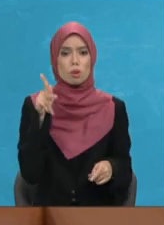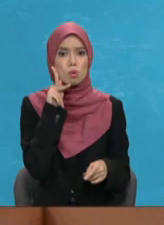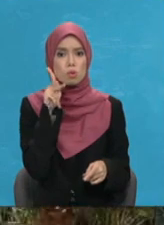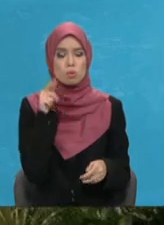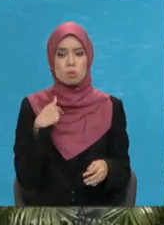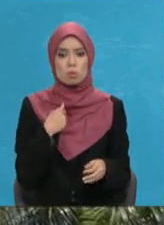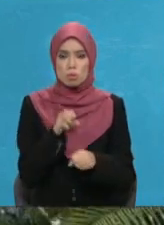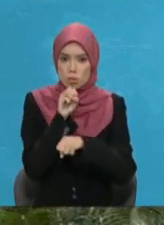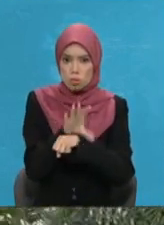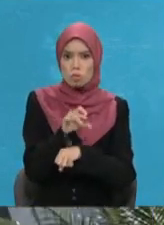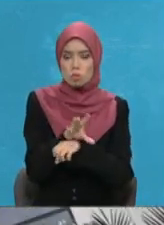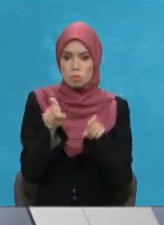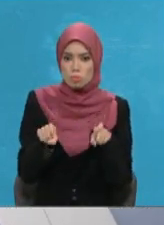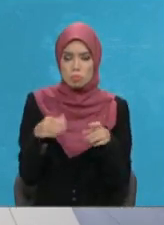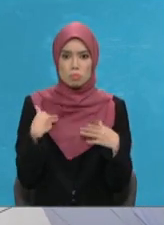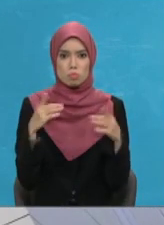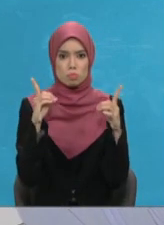berjumpa ke hospital